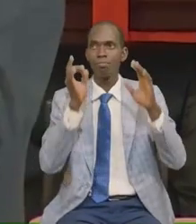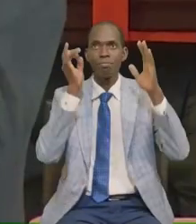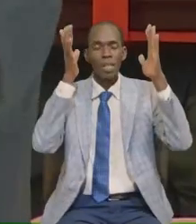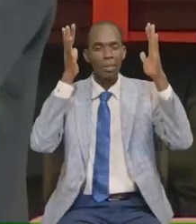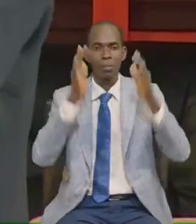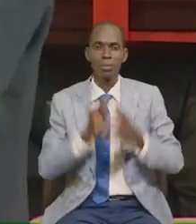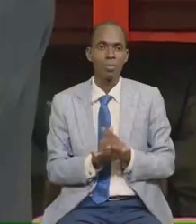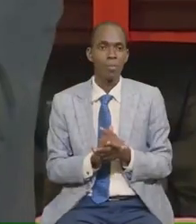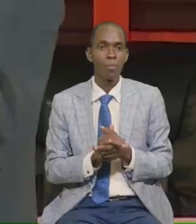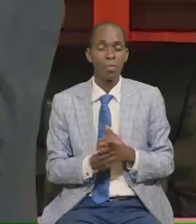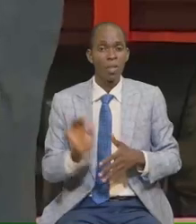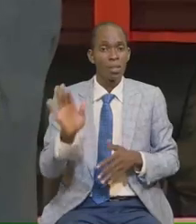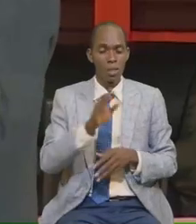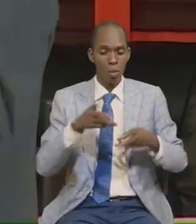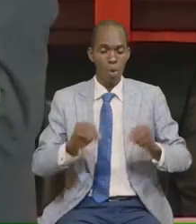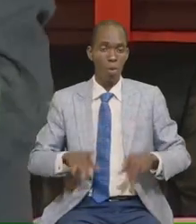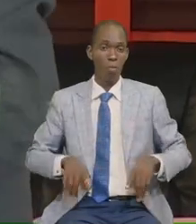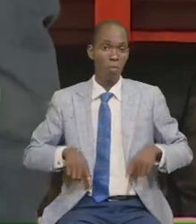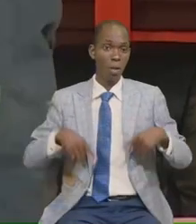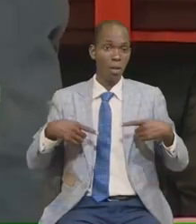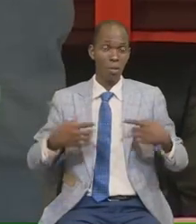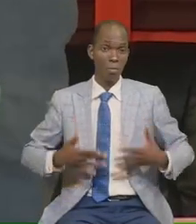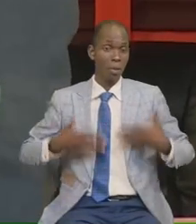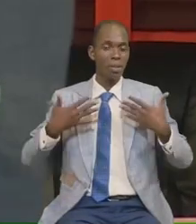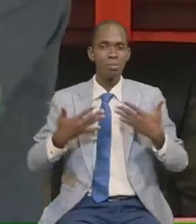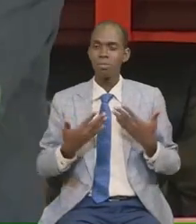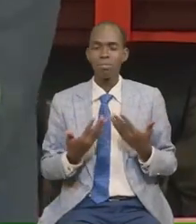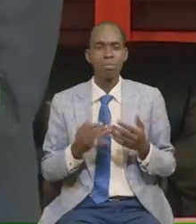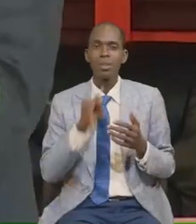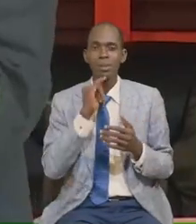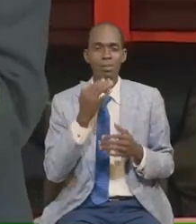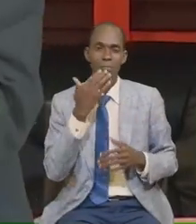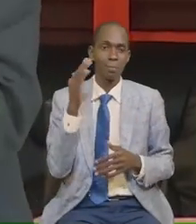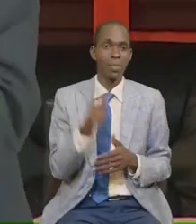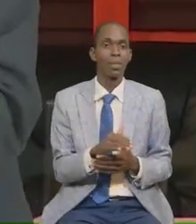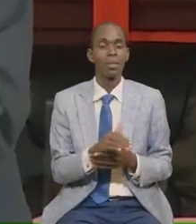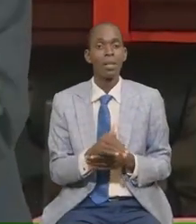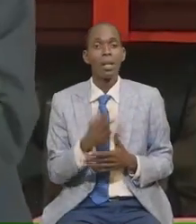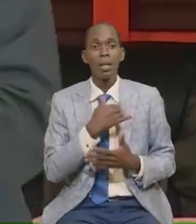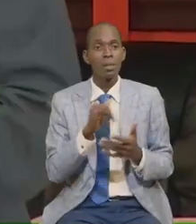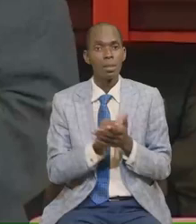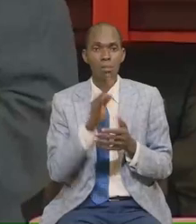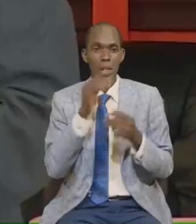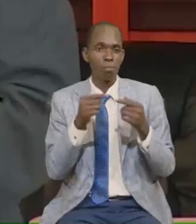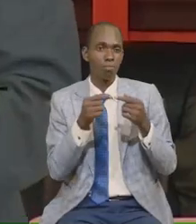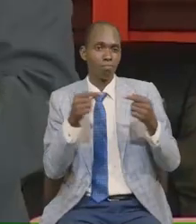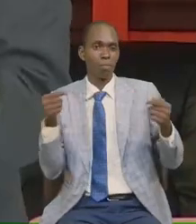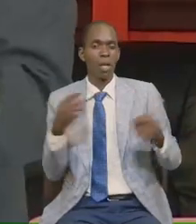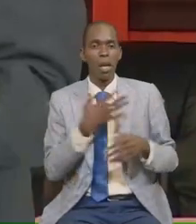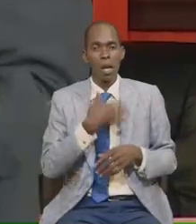la disposition horrible on dit étant abominable rebelle et